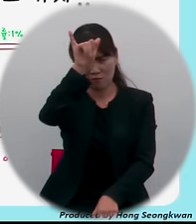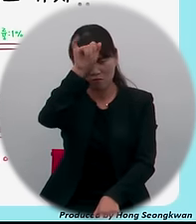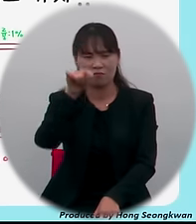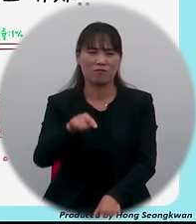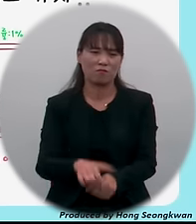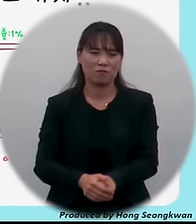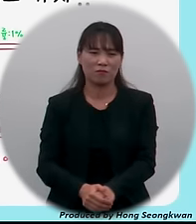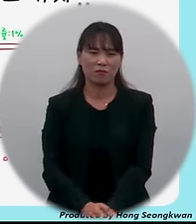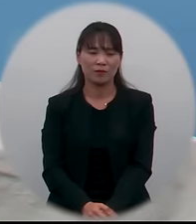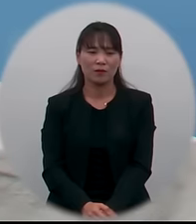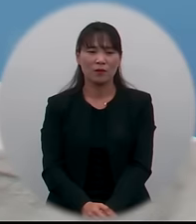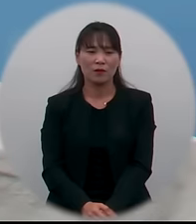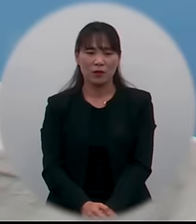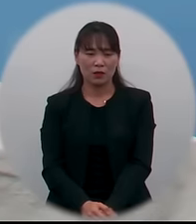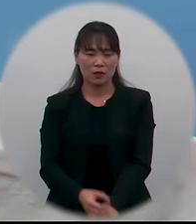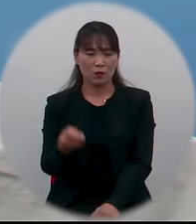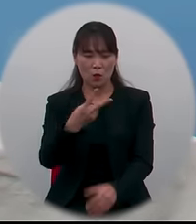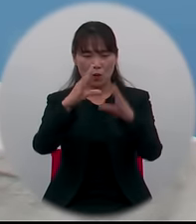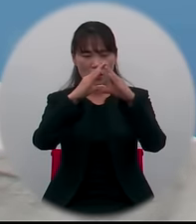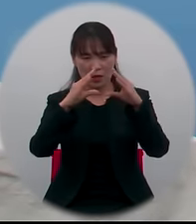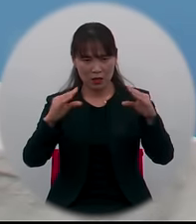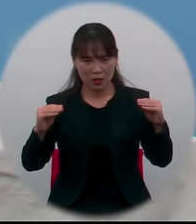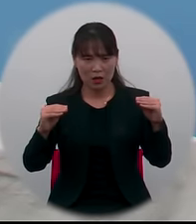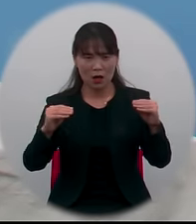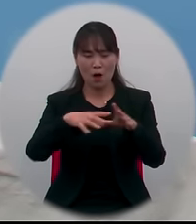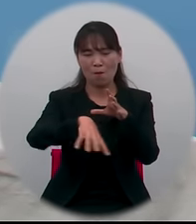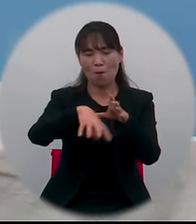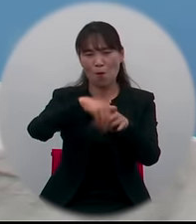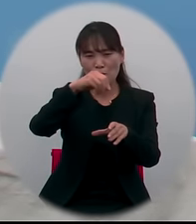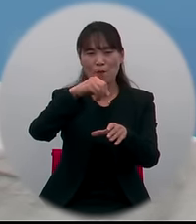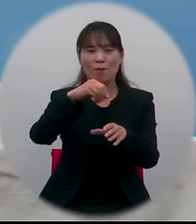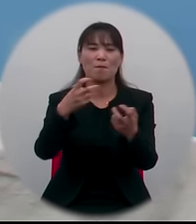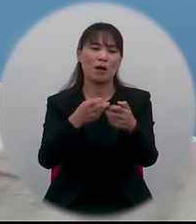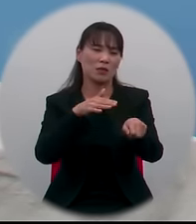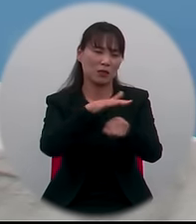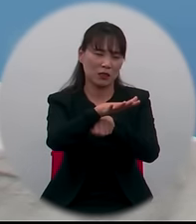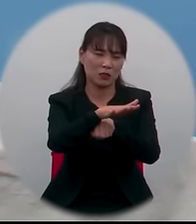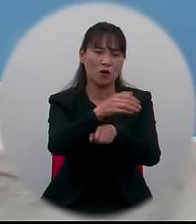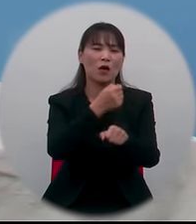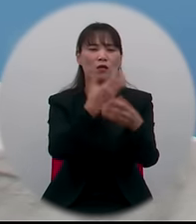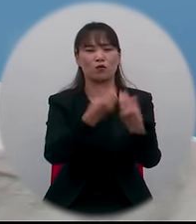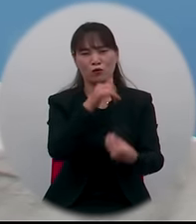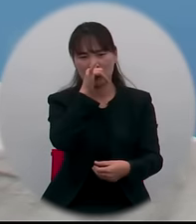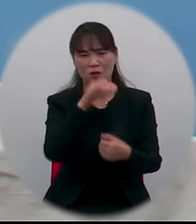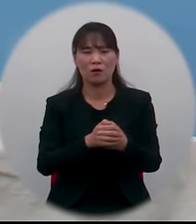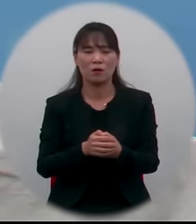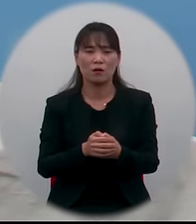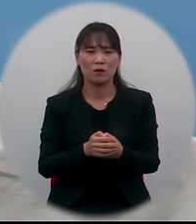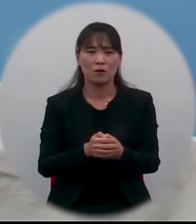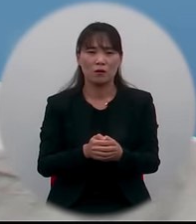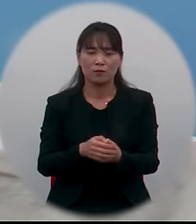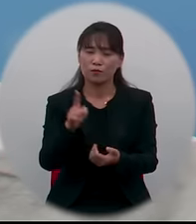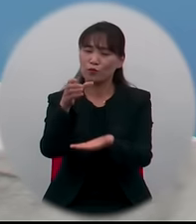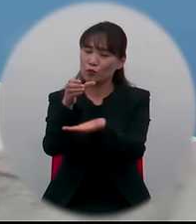가차 즉 다단계 뽑기 방식으로 설정을 해 놓는 경우가 있어요 뭐냐면이 물컵을 단번에 나오게 하는게